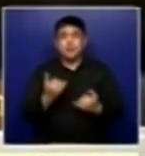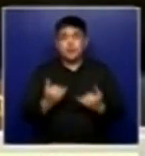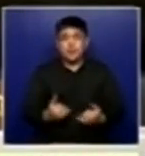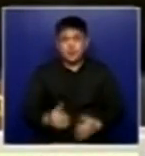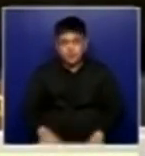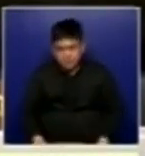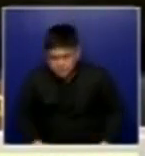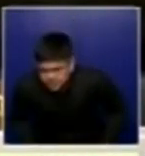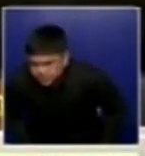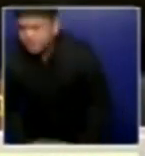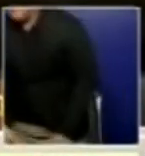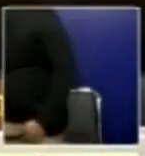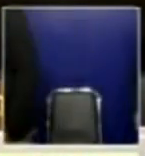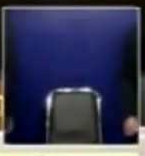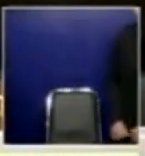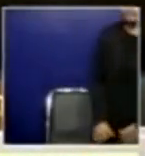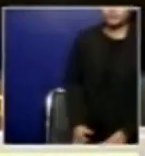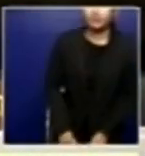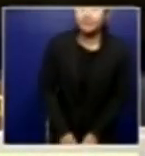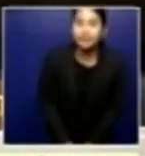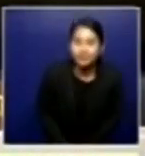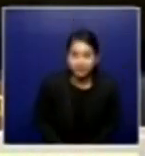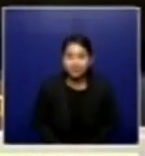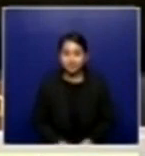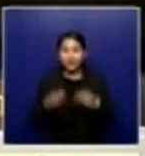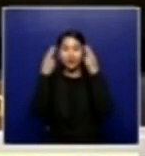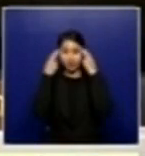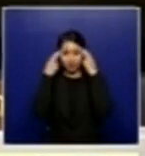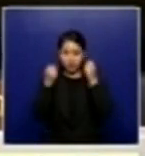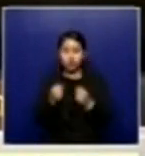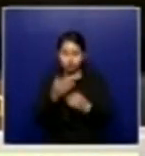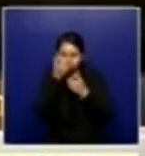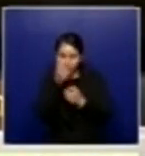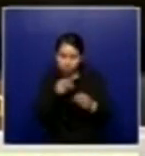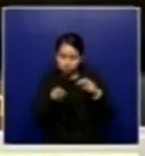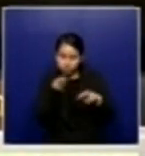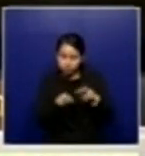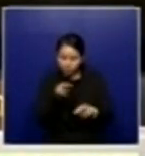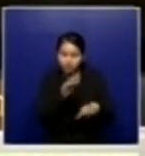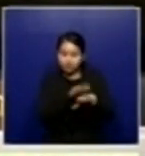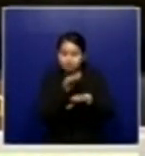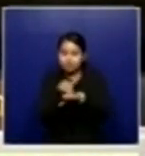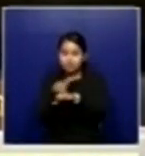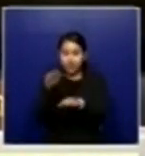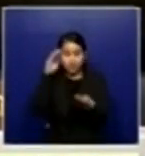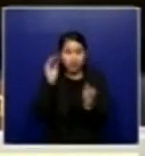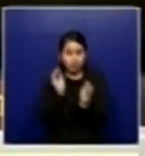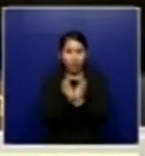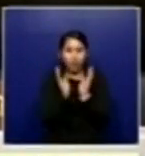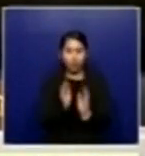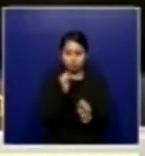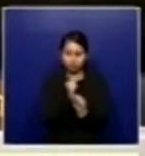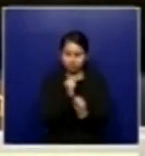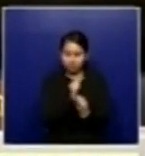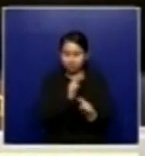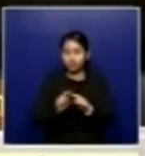นั้นท่านก็ไม่ได้ปล่อยปละละเลยนะครับได้รับทราบข้อมูลเรื่องบ่อนการพนันก็ได้มีการกำชับเจ้าหน้าที่นะทุกหน่วยน